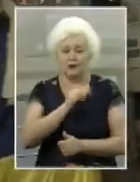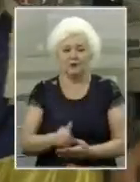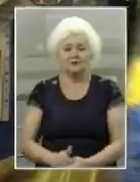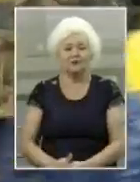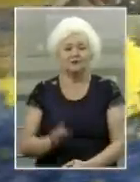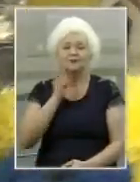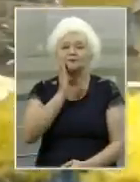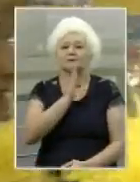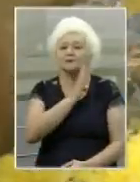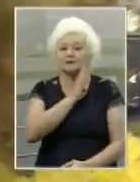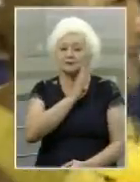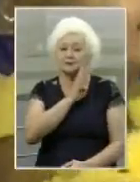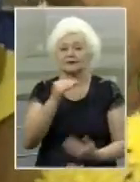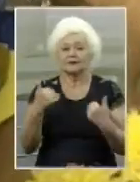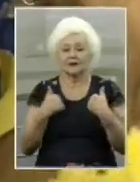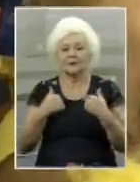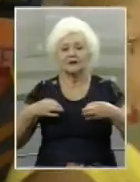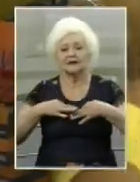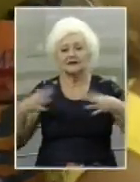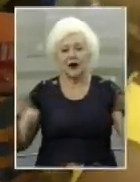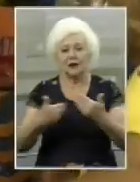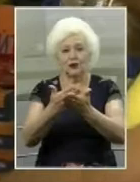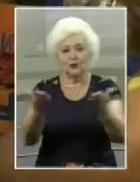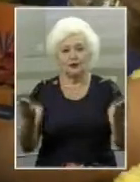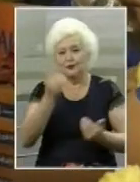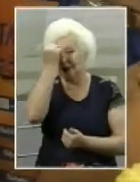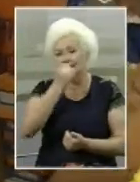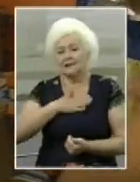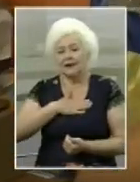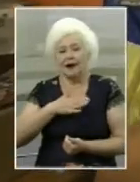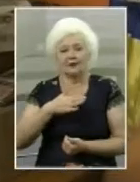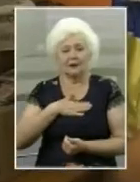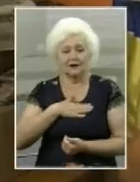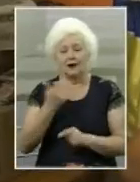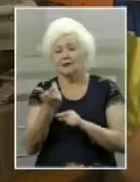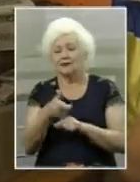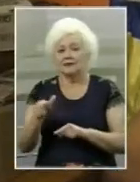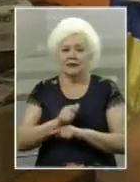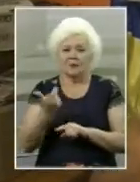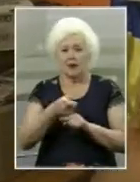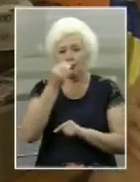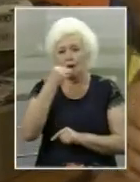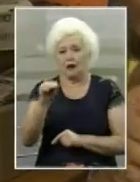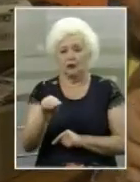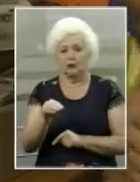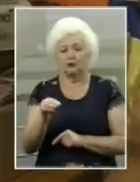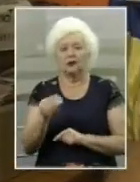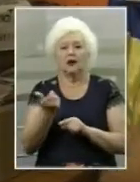Мамочка, зі святом тебе. Дякую. Дякую. Самого найкращого. Дякую.